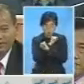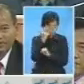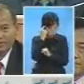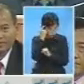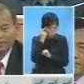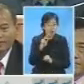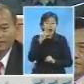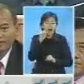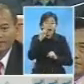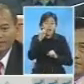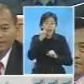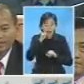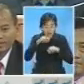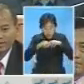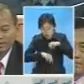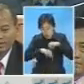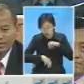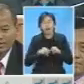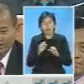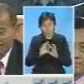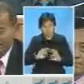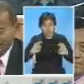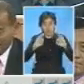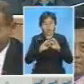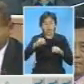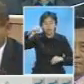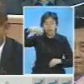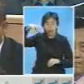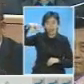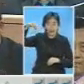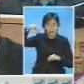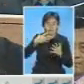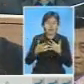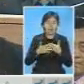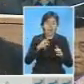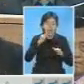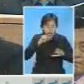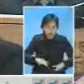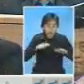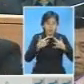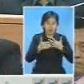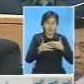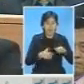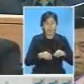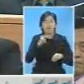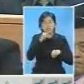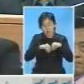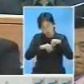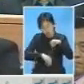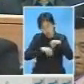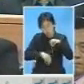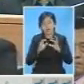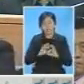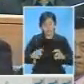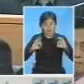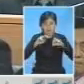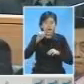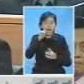ำประปานั้นคือหัวใจสำคัญไฟดับไม่เป็นไรครับน้ำท่วมไม่เป็นไรครับแต่น้ำประปาต้องมีใช้และต้องสะอ